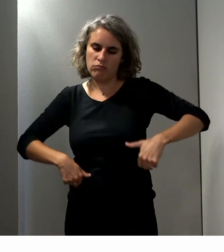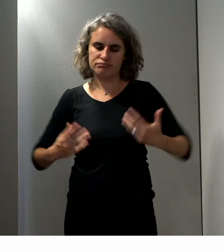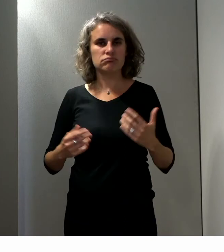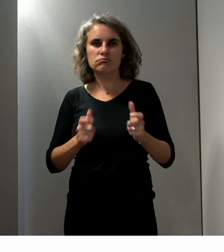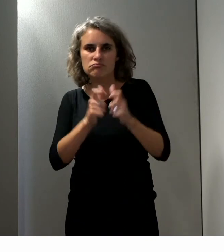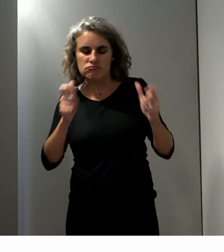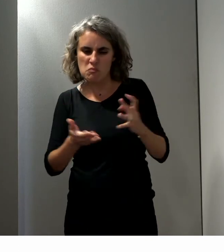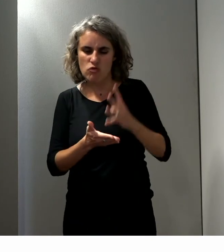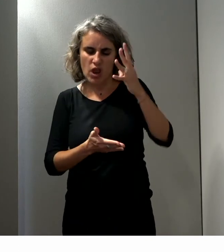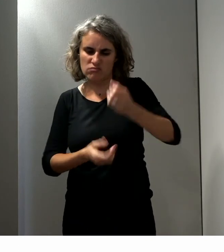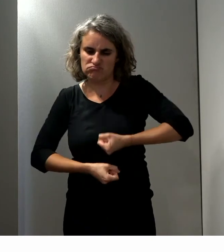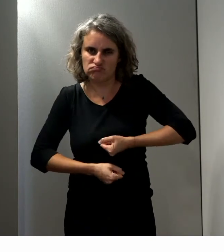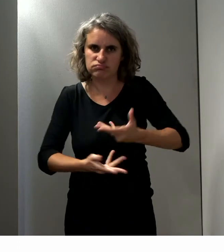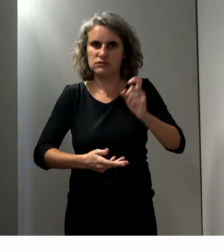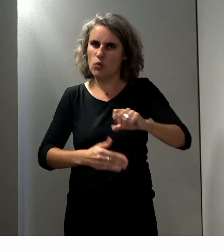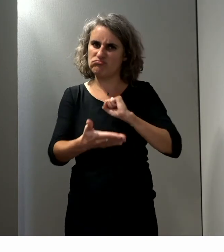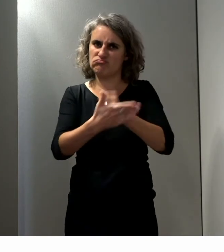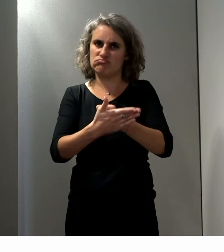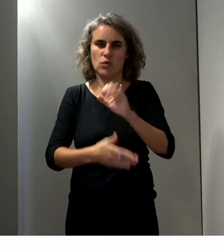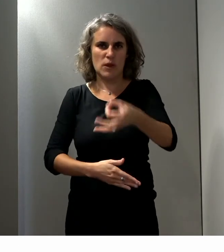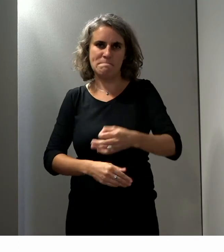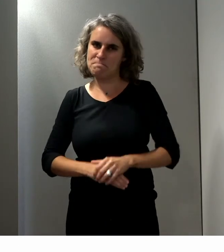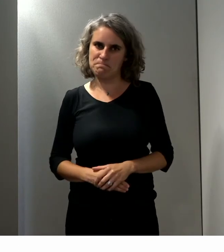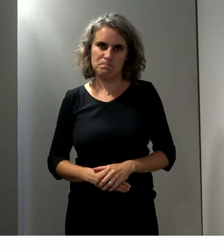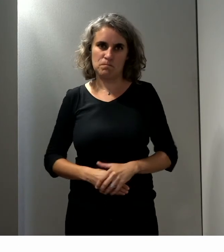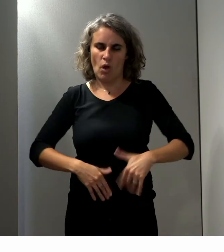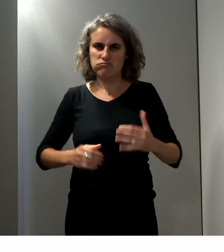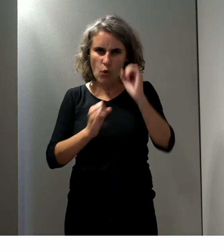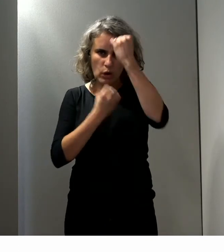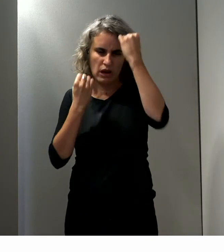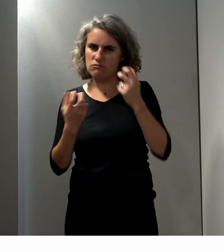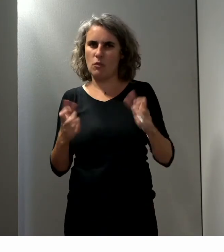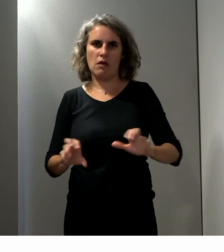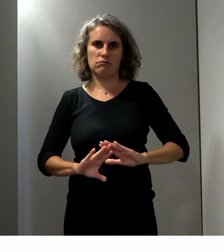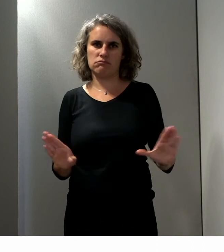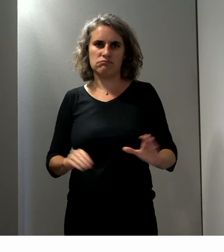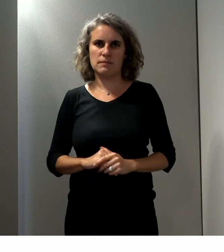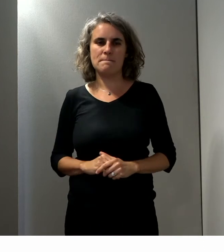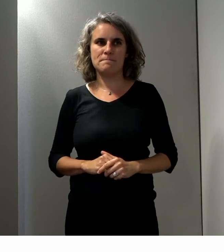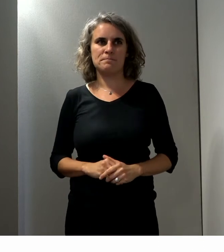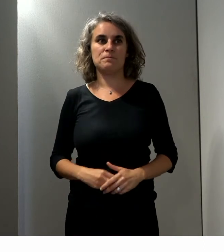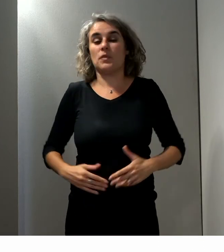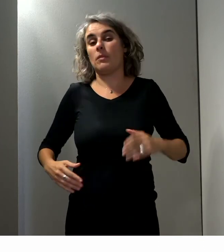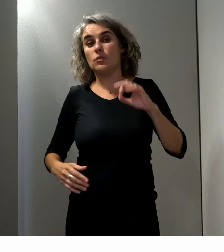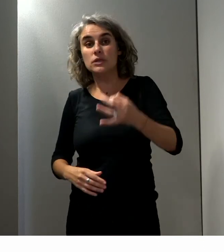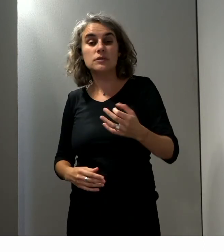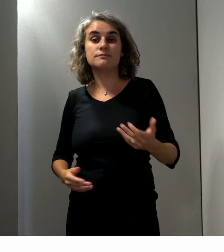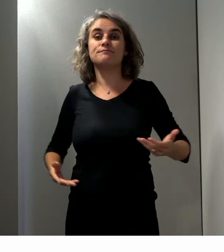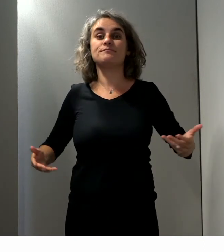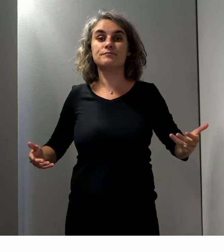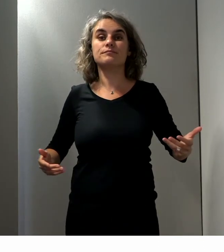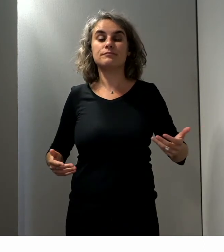mon projet entrepreneurial, j'allais le vivre jusqu'au bout et sans regret. Après,